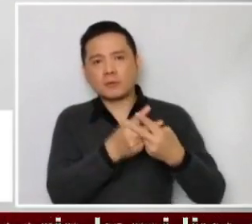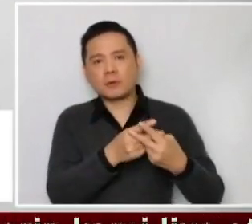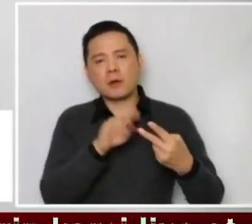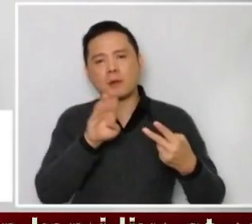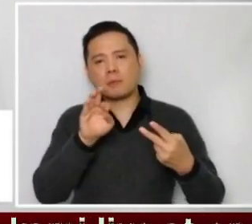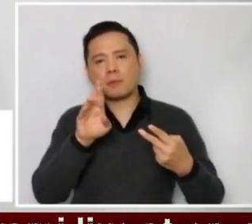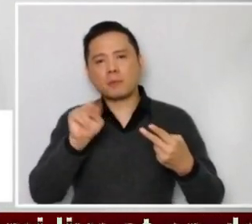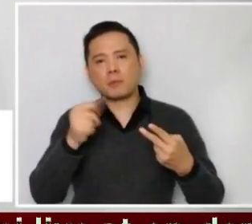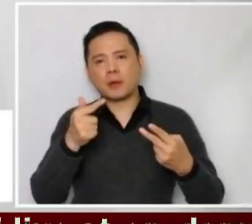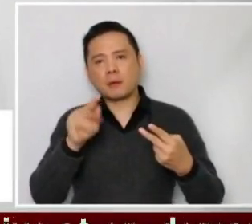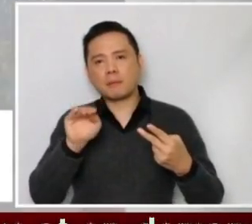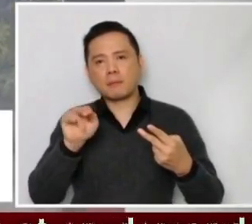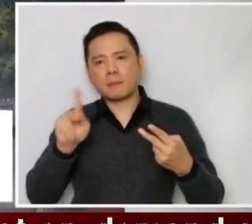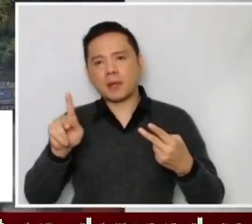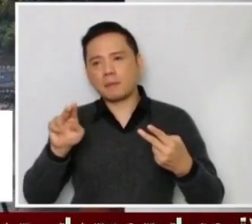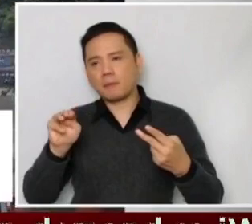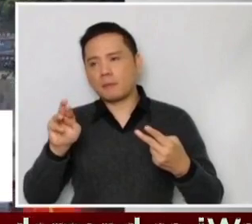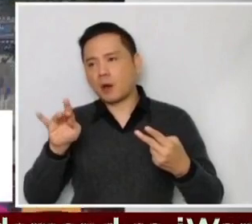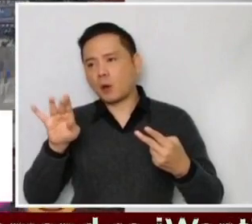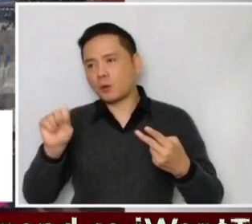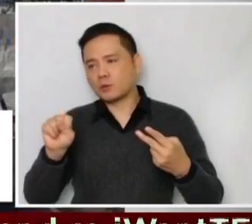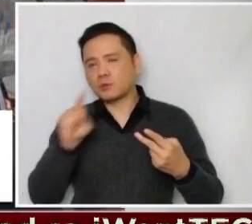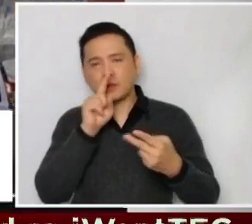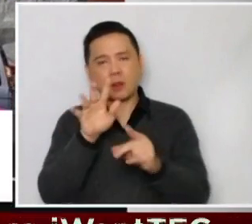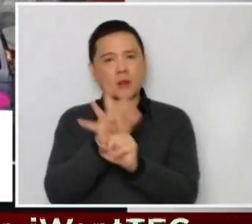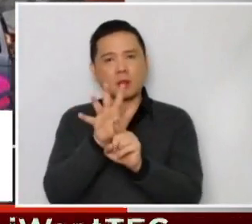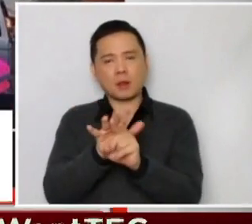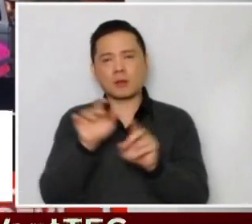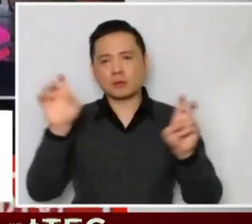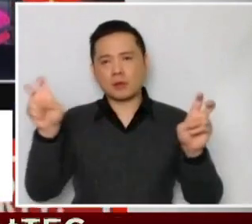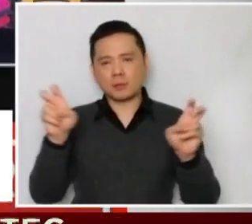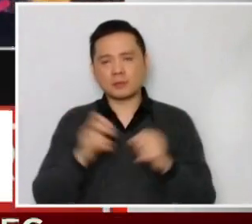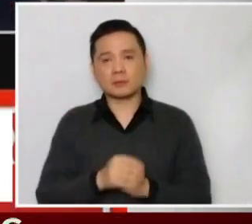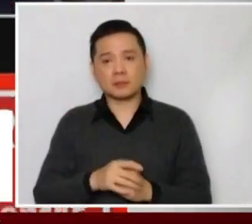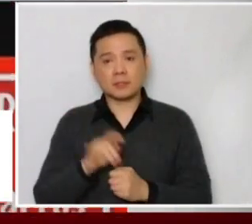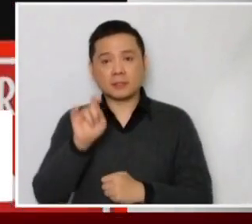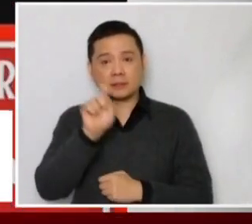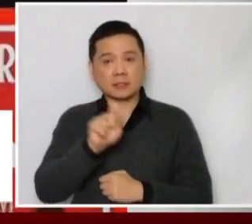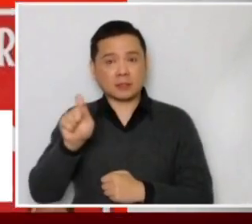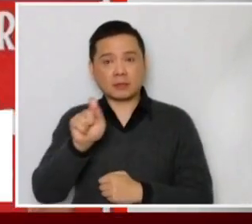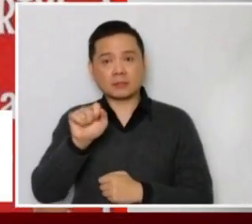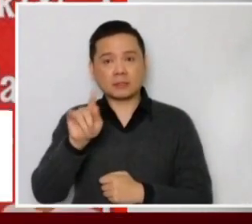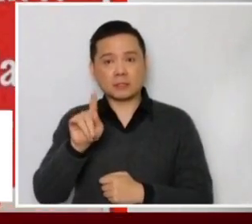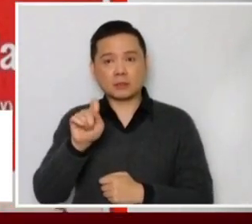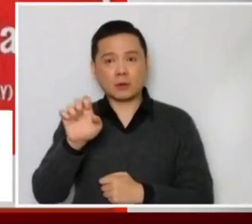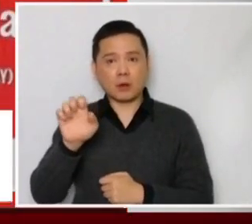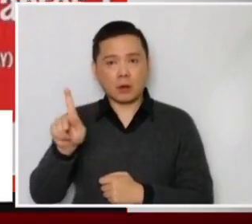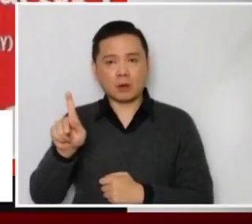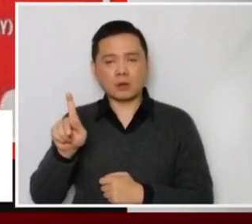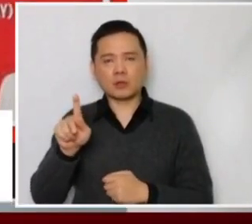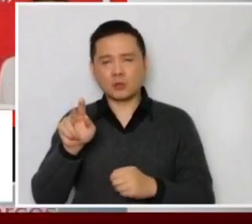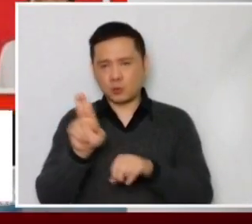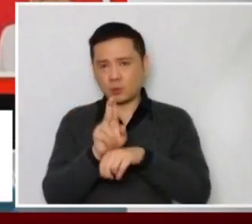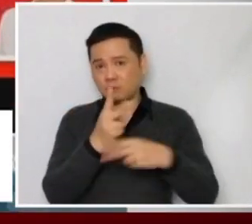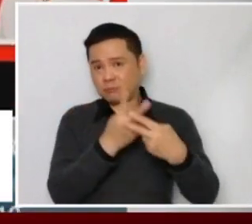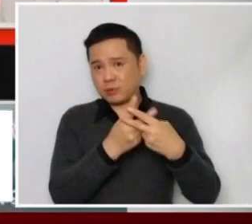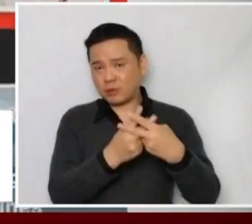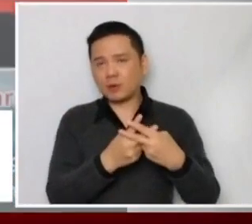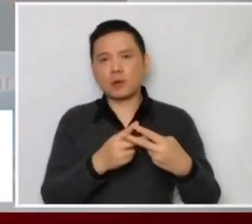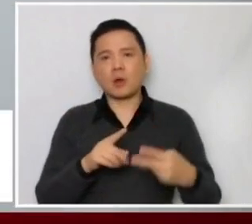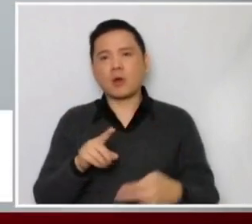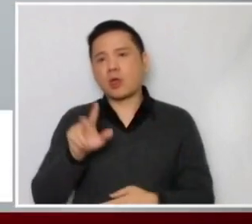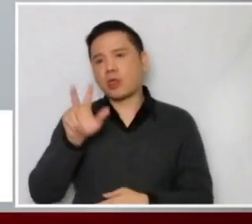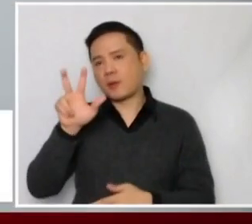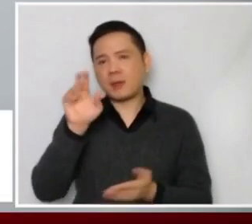at naging trending topic pa. Maging sa TikTok, nagamit rin ang hashtag na umabot sa higit 3 milyong